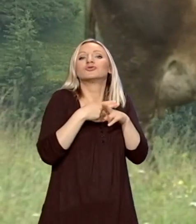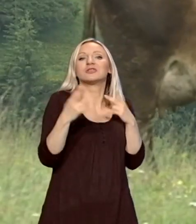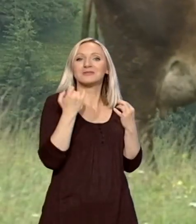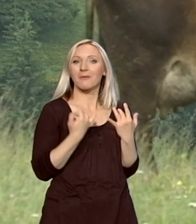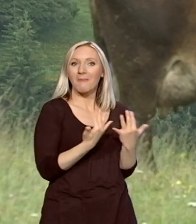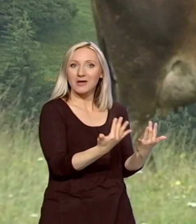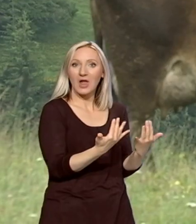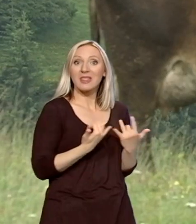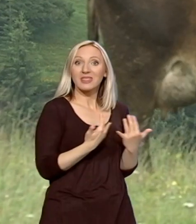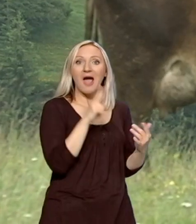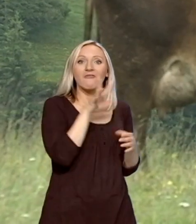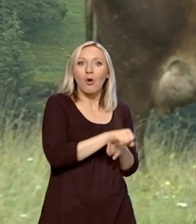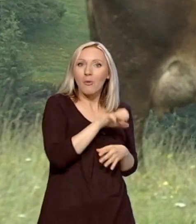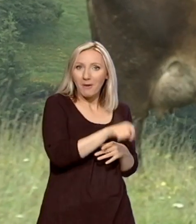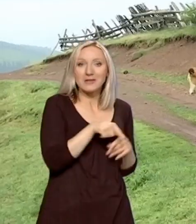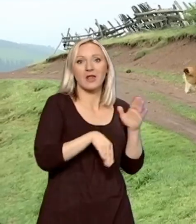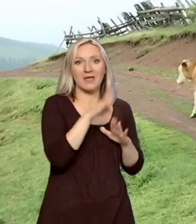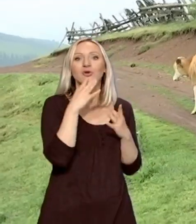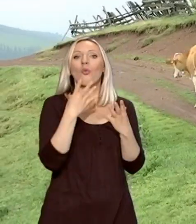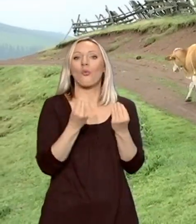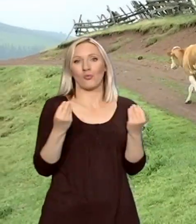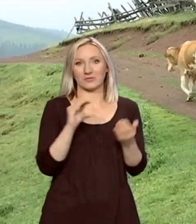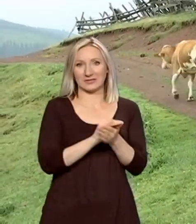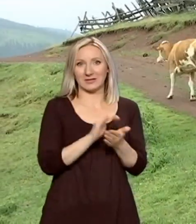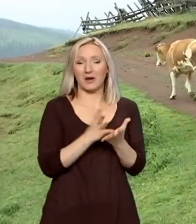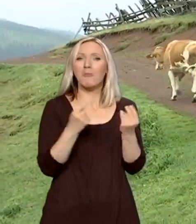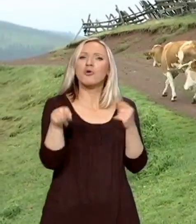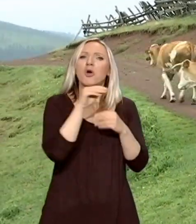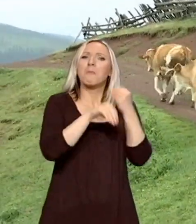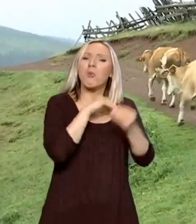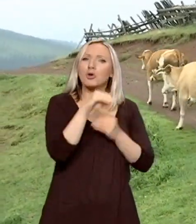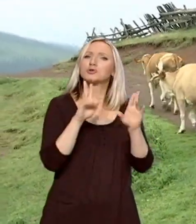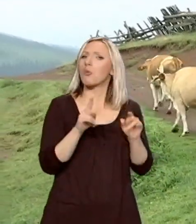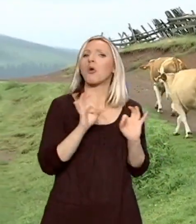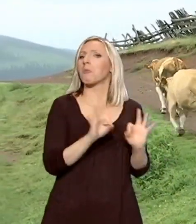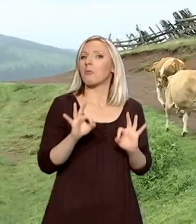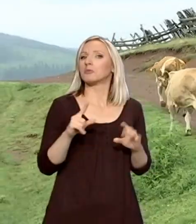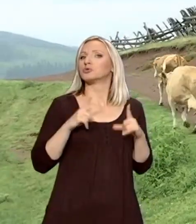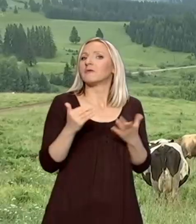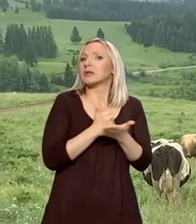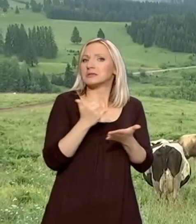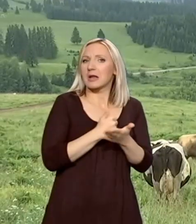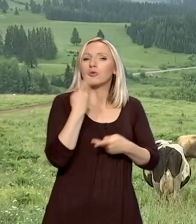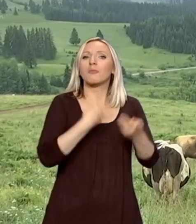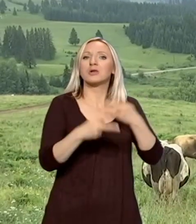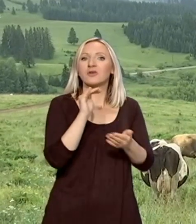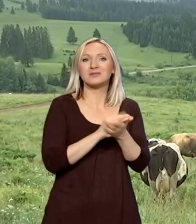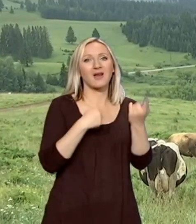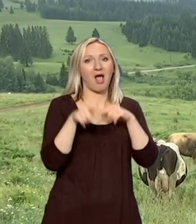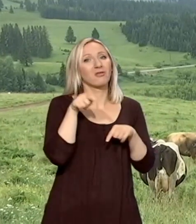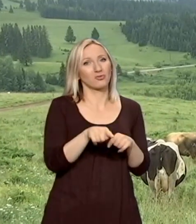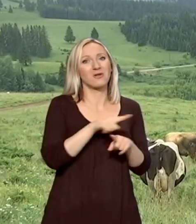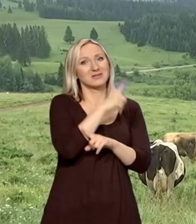pasu ponajviše daje ukus siru. Mnoge porodice u ovom kraju mogu pristojno da žive od proizvodnje sira, ali to zahteva celodnevni